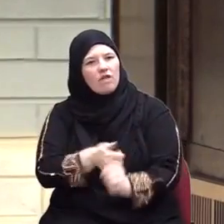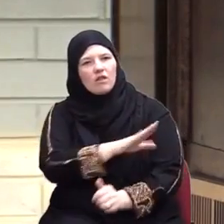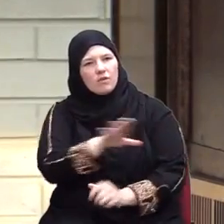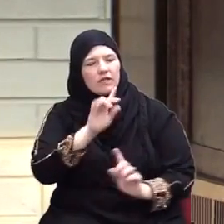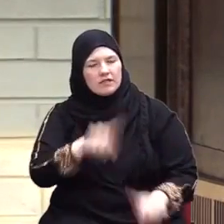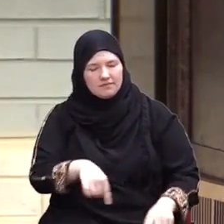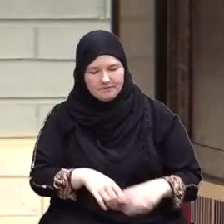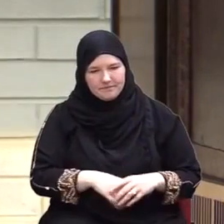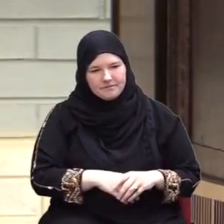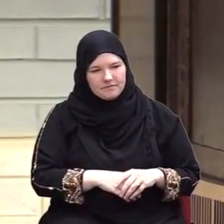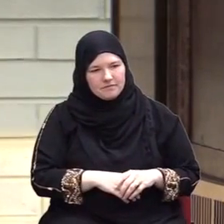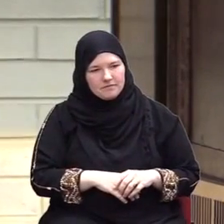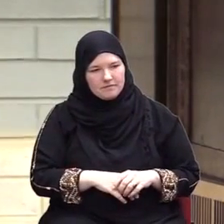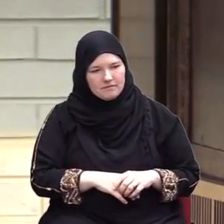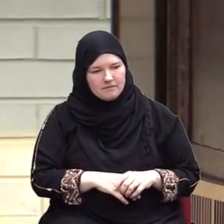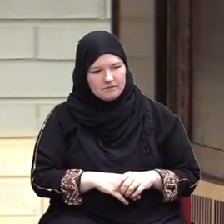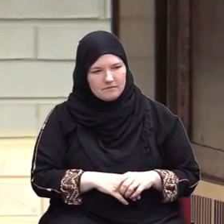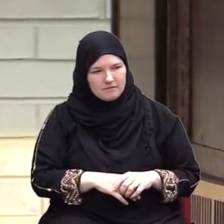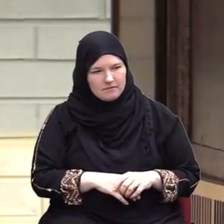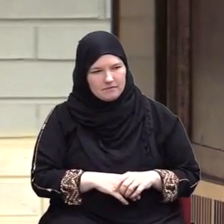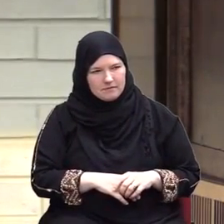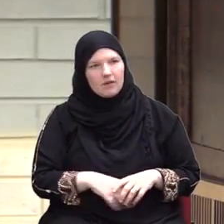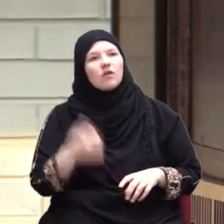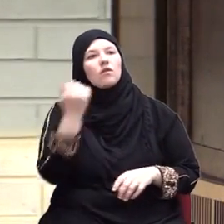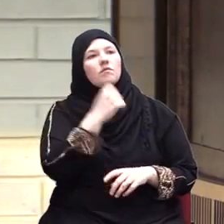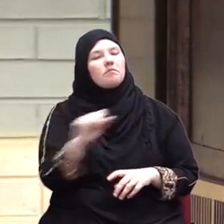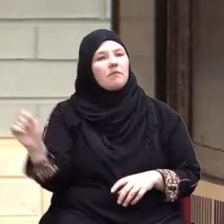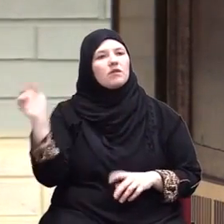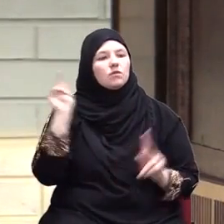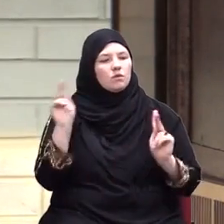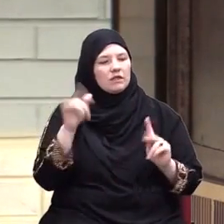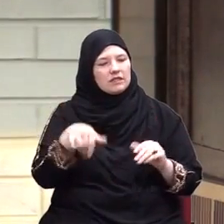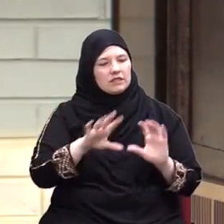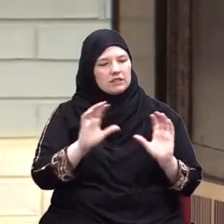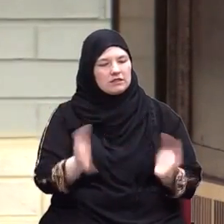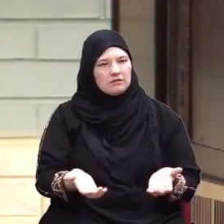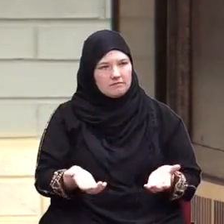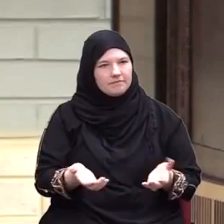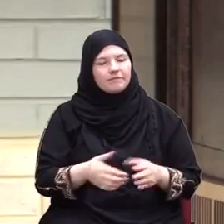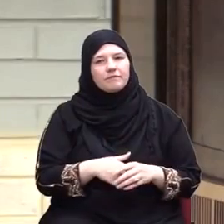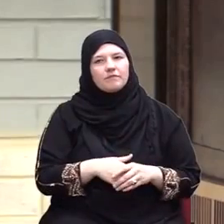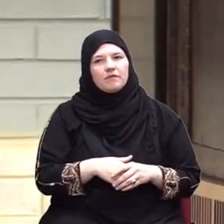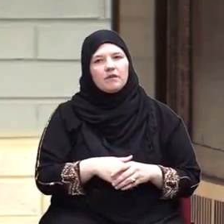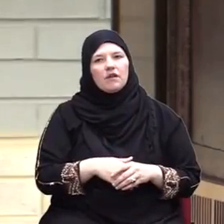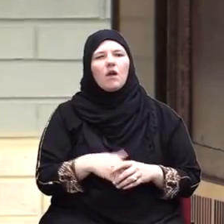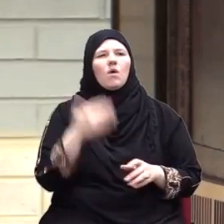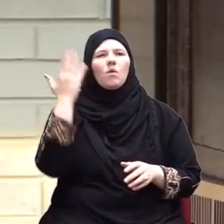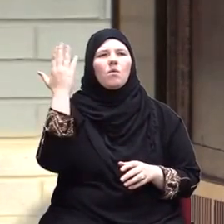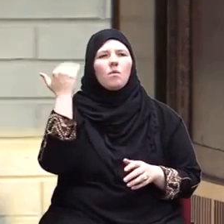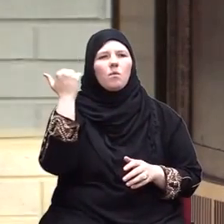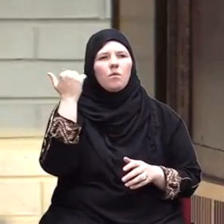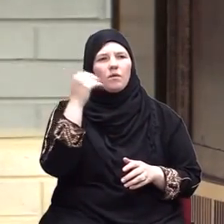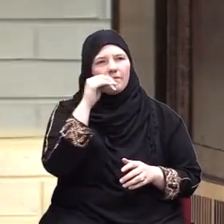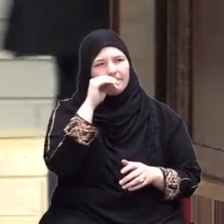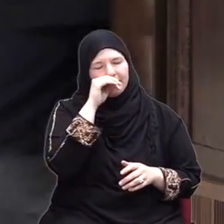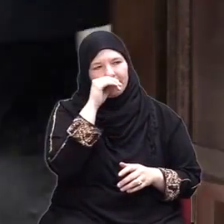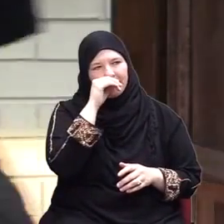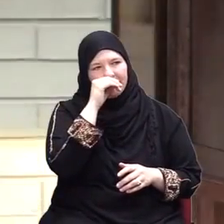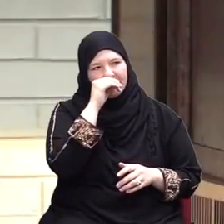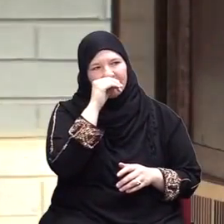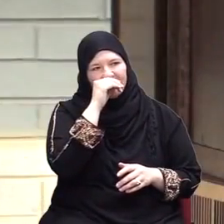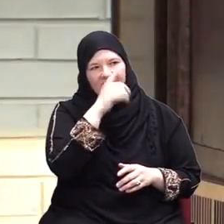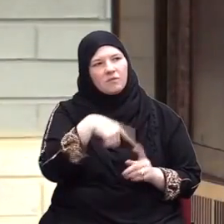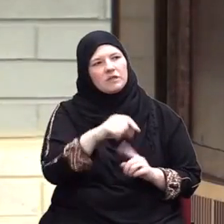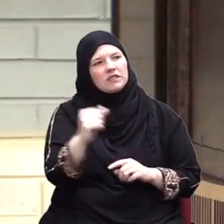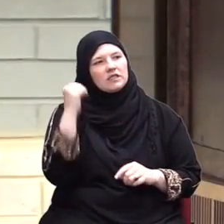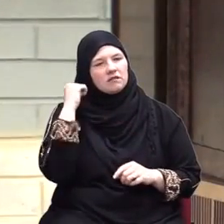the rebellious ones, all of those categories. كَيْفَ تَكْفُرُونَ بِاللَّهِ. How come